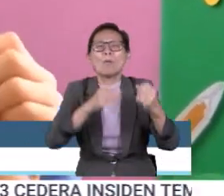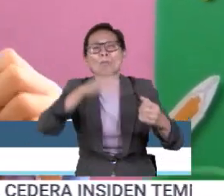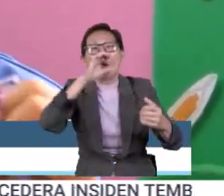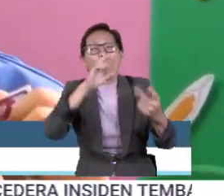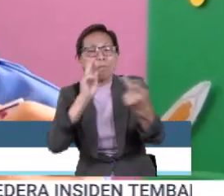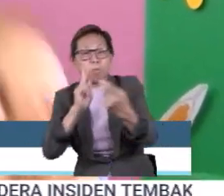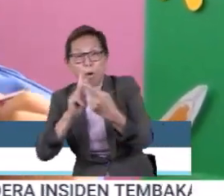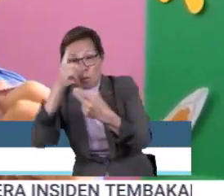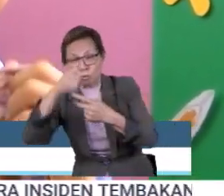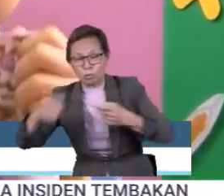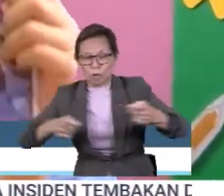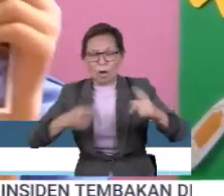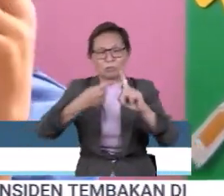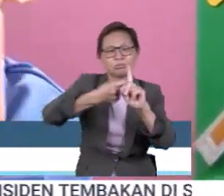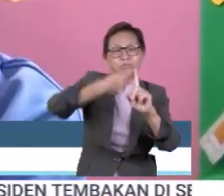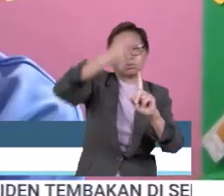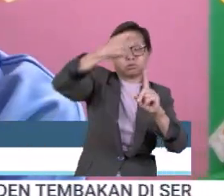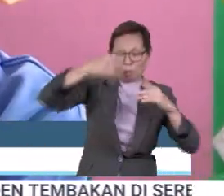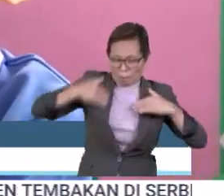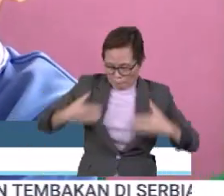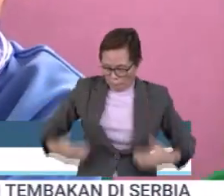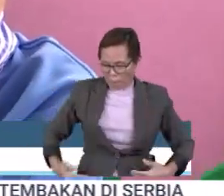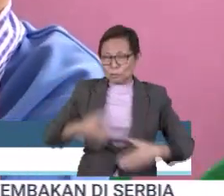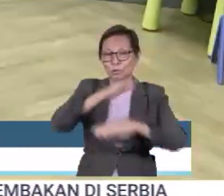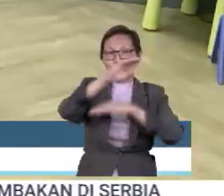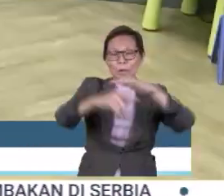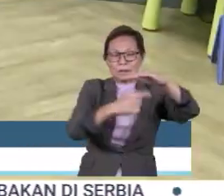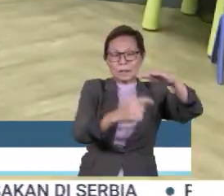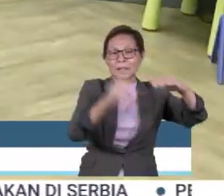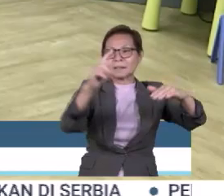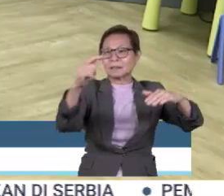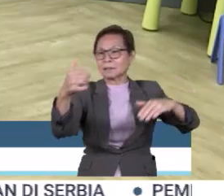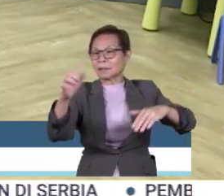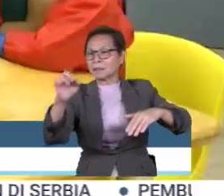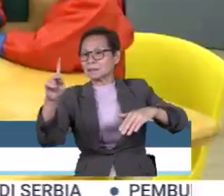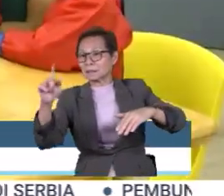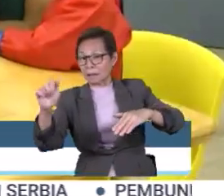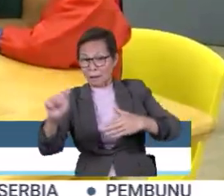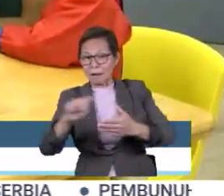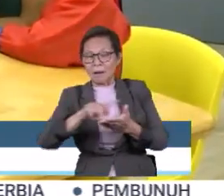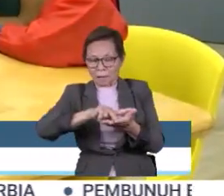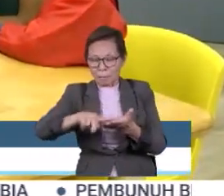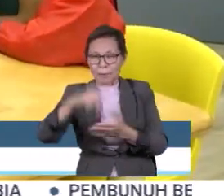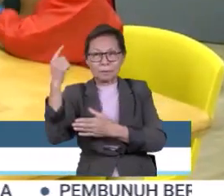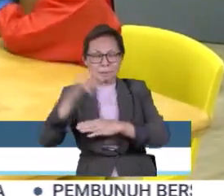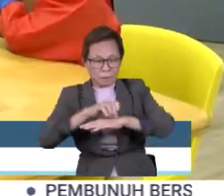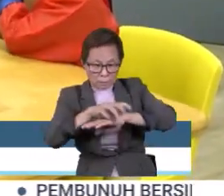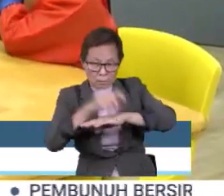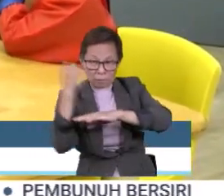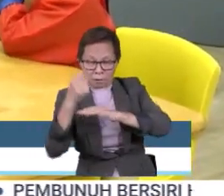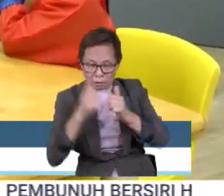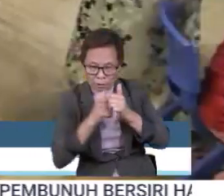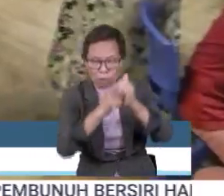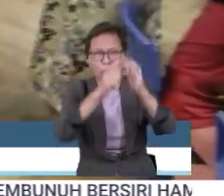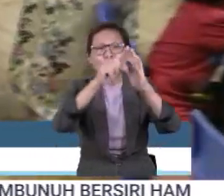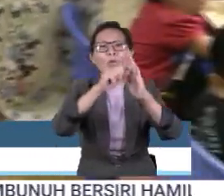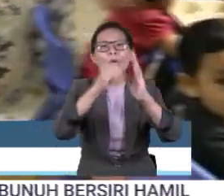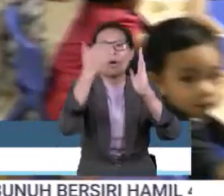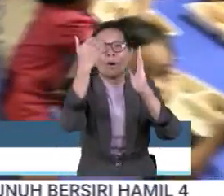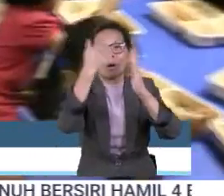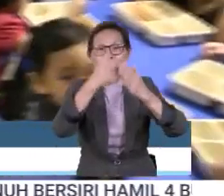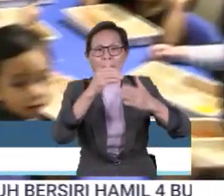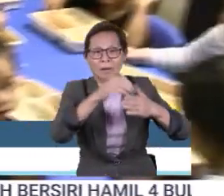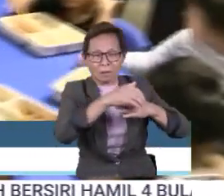bagi pengawal suhu badan semua tabikan dan tosca kemasyarat agar mengikuti garis panduan activity